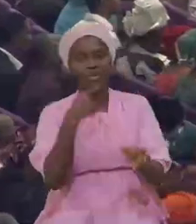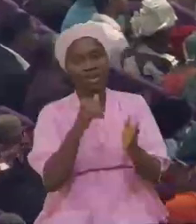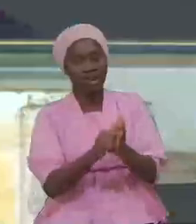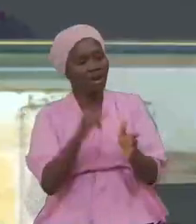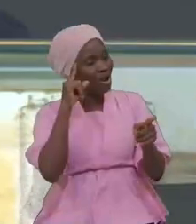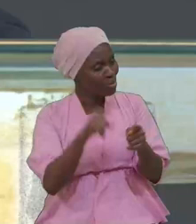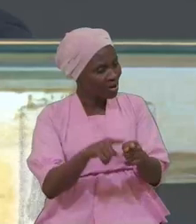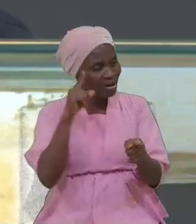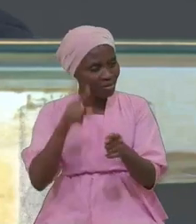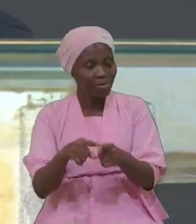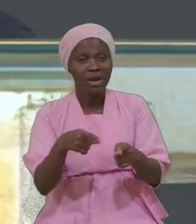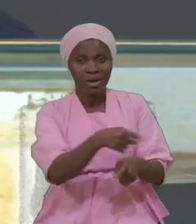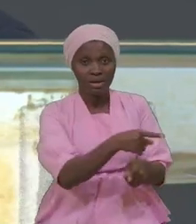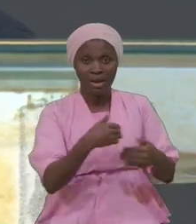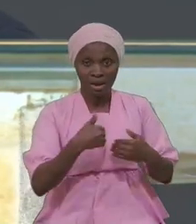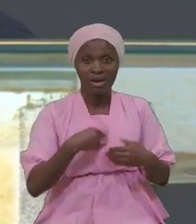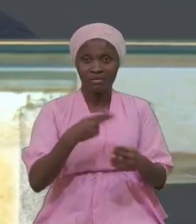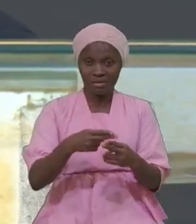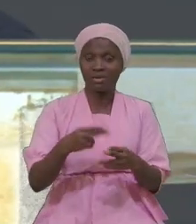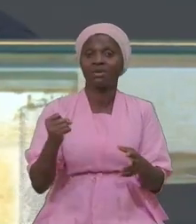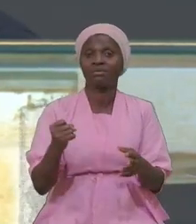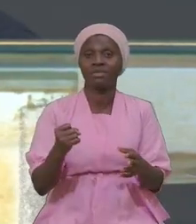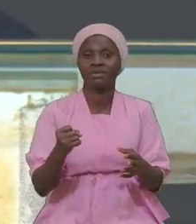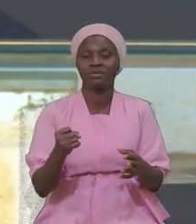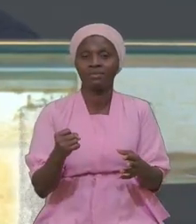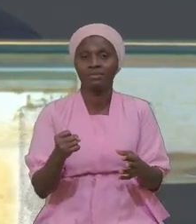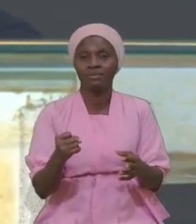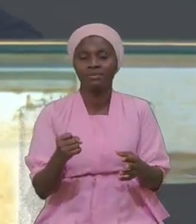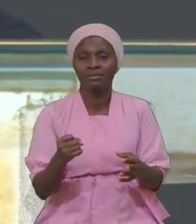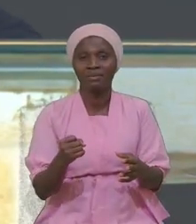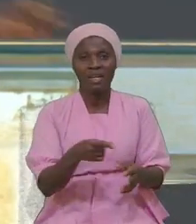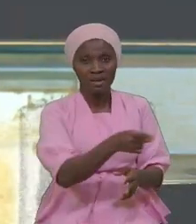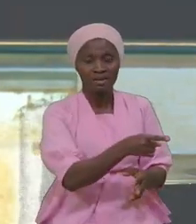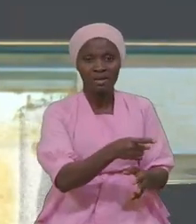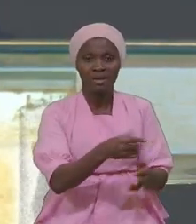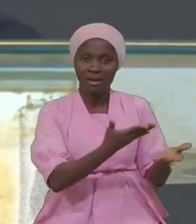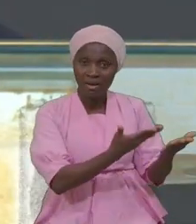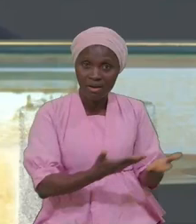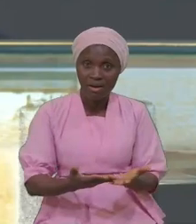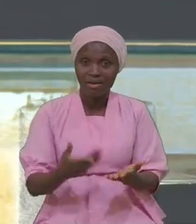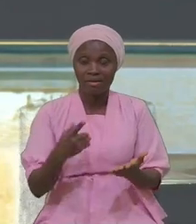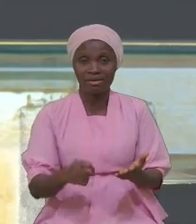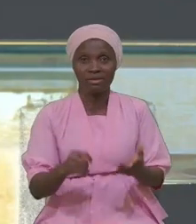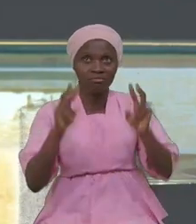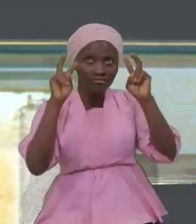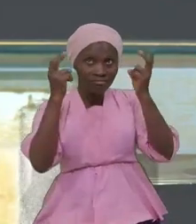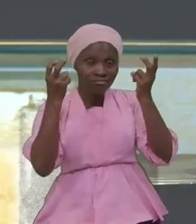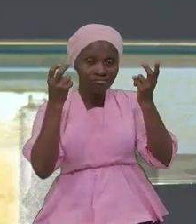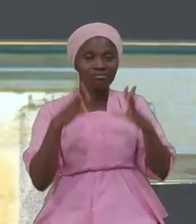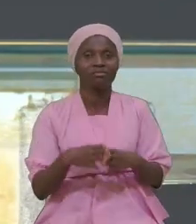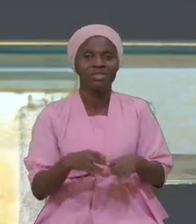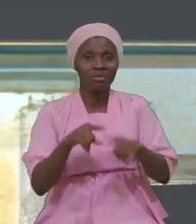Ils portent le nom, mais ils perdent la nature. Ils portent le titre, mais il n'y a pas